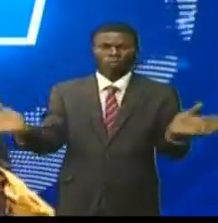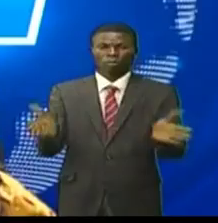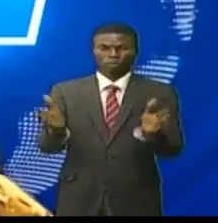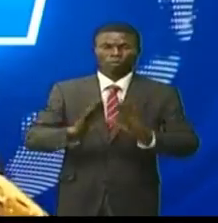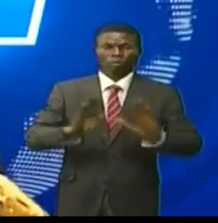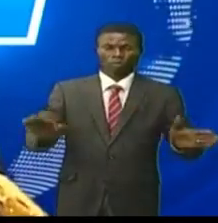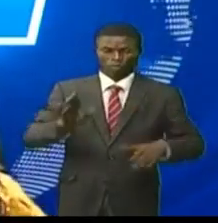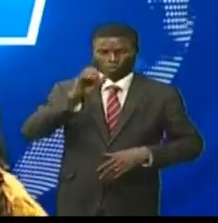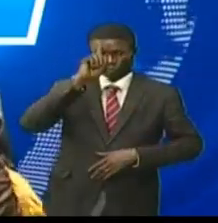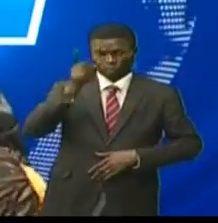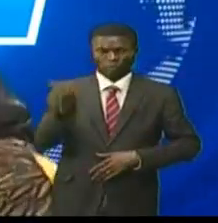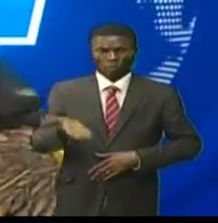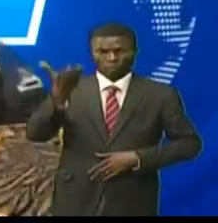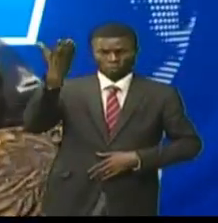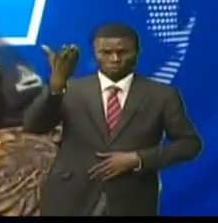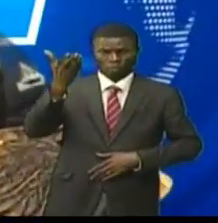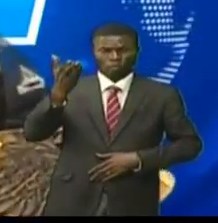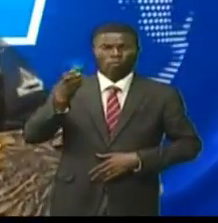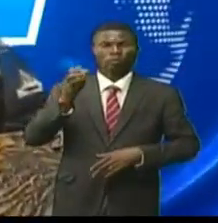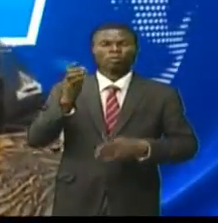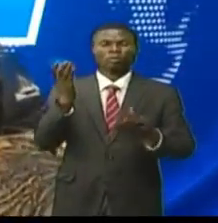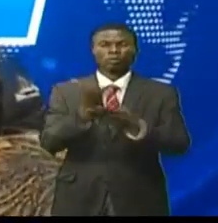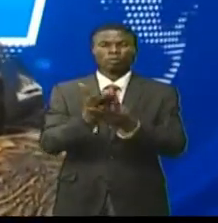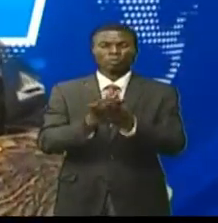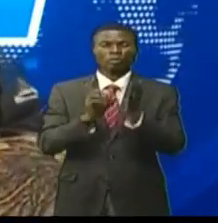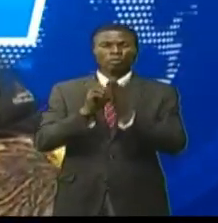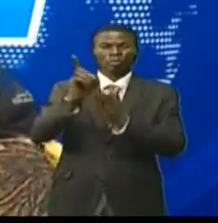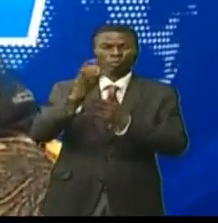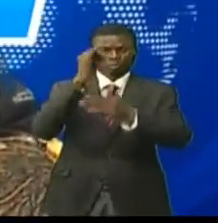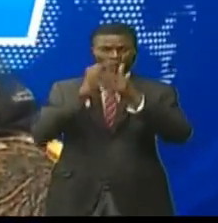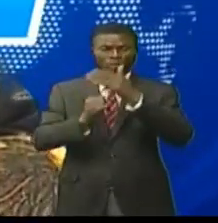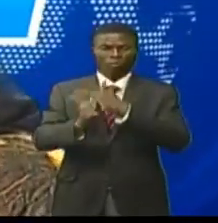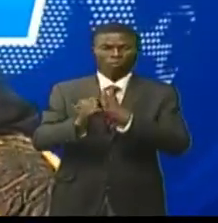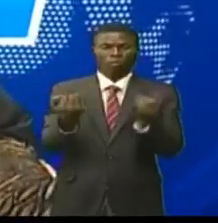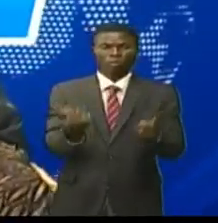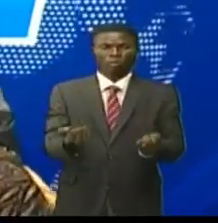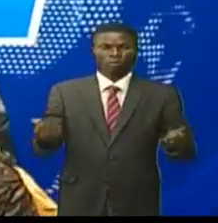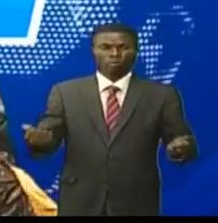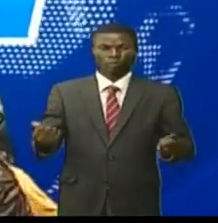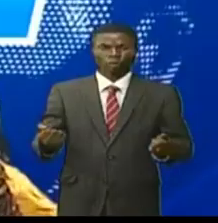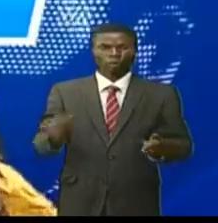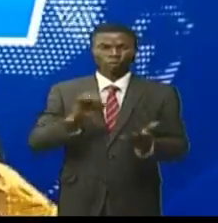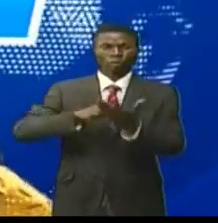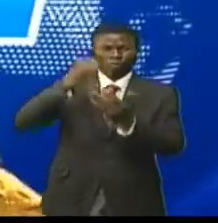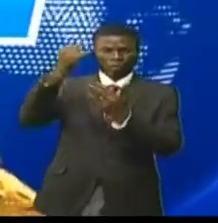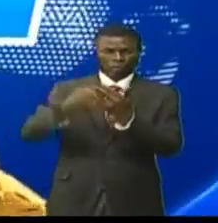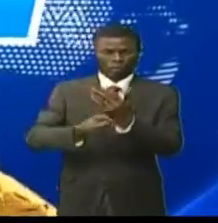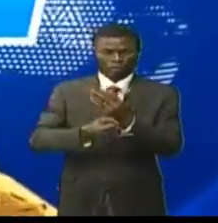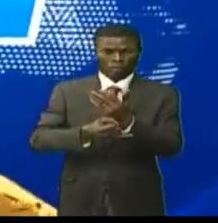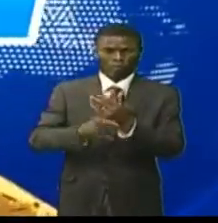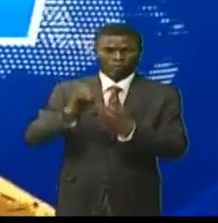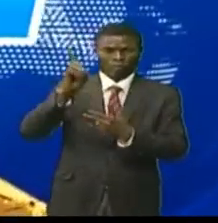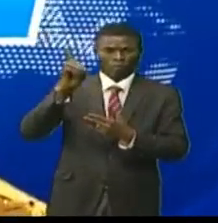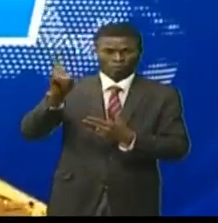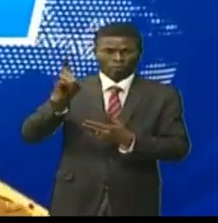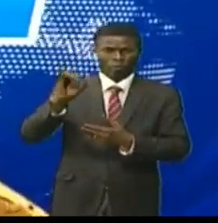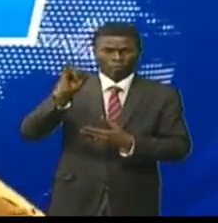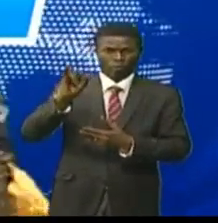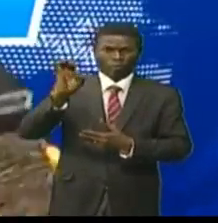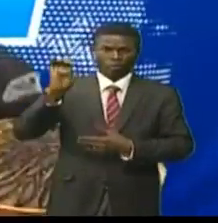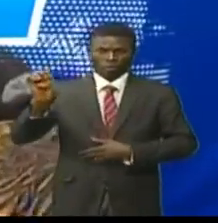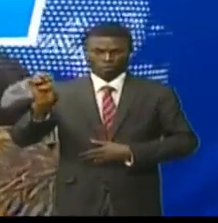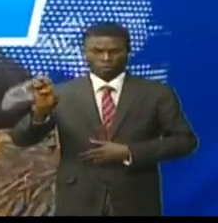de capacité sur l'approche de développement intégral de l'enfant dénommé projet DIEA